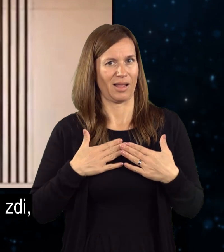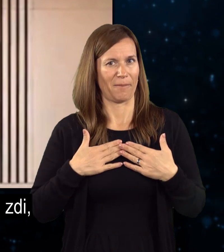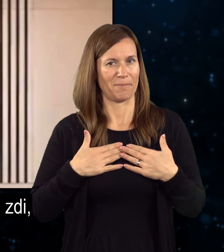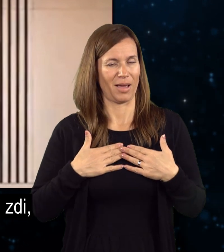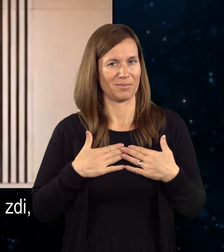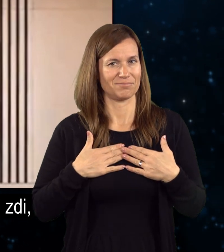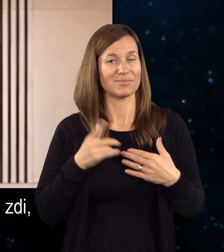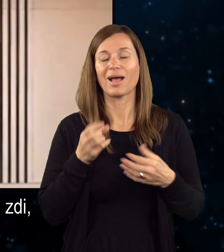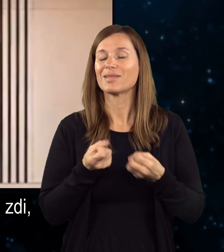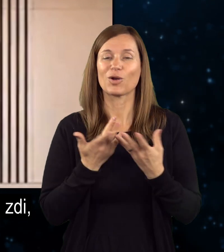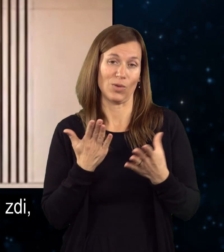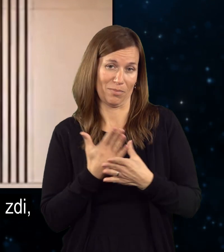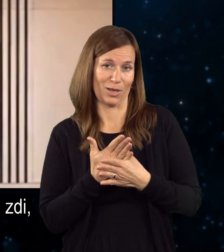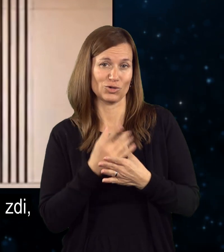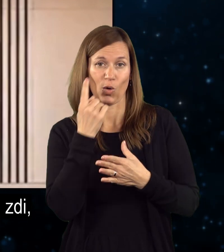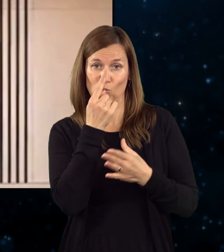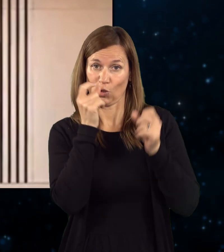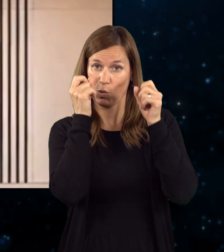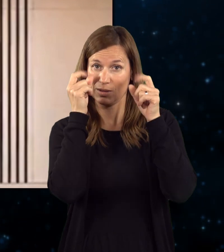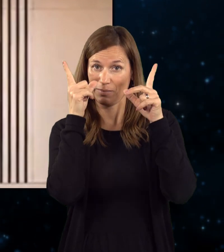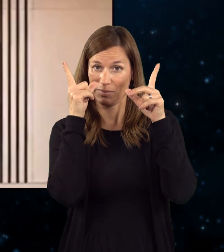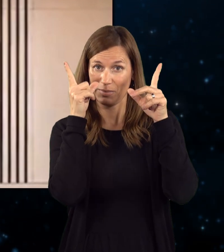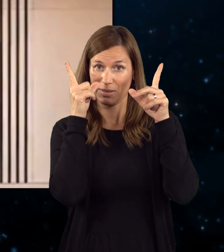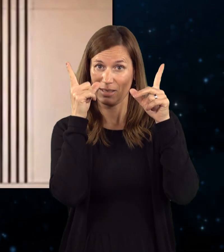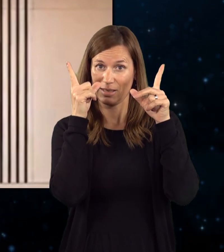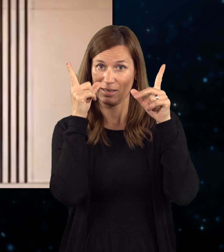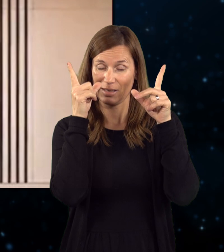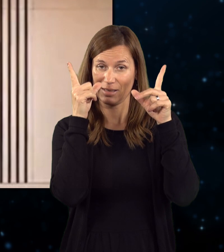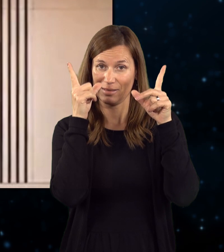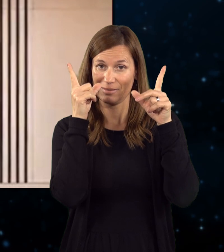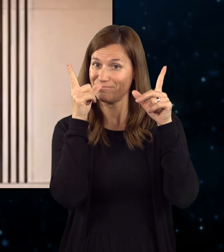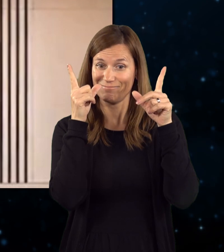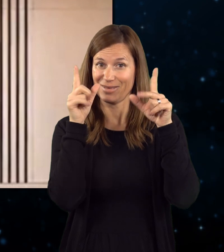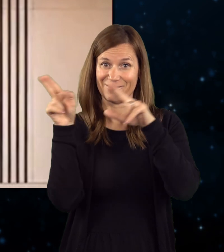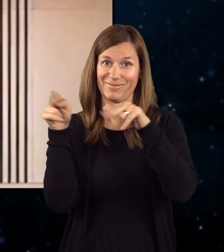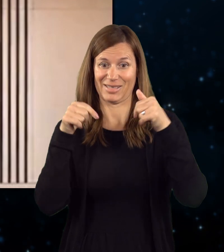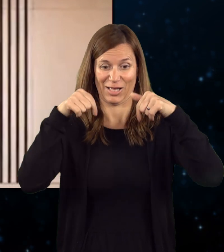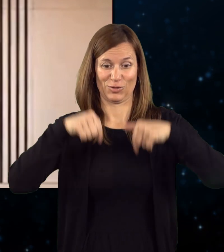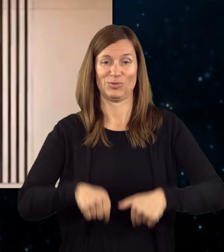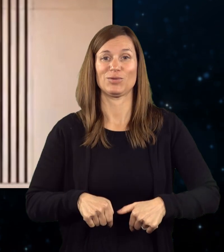oči odpreš in si tu.